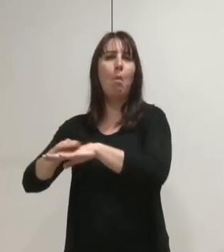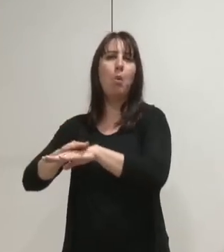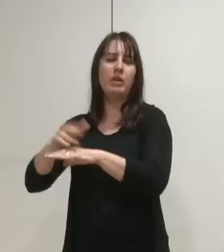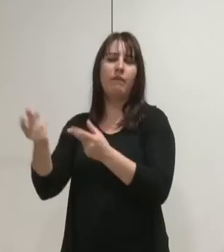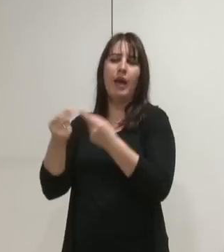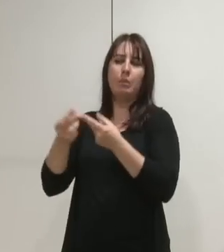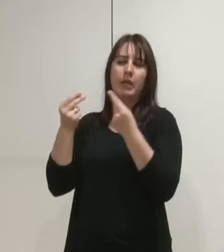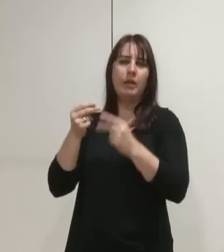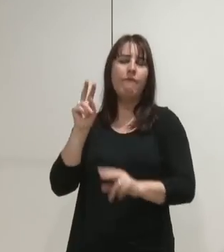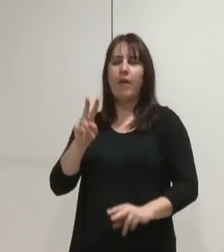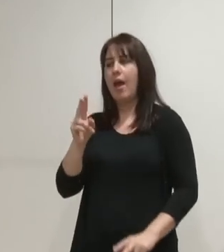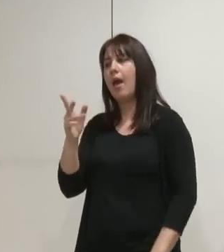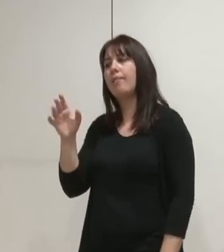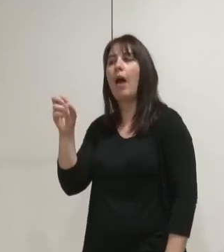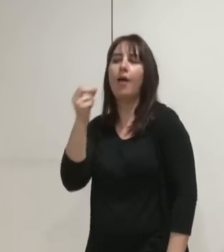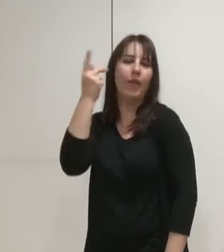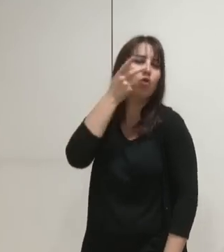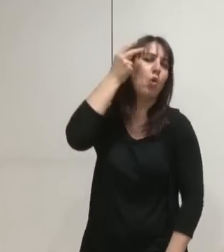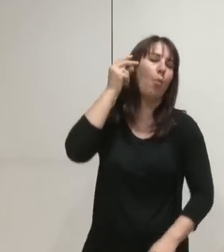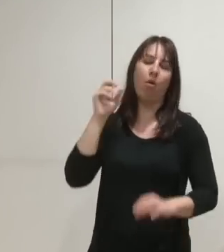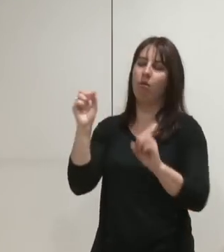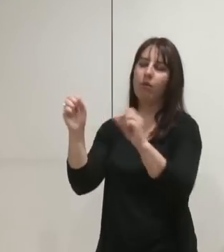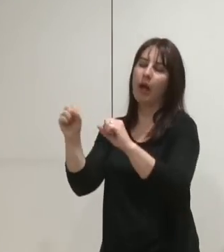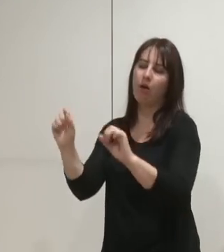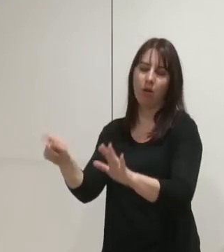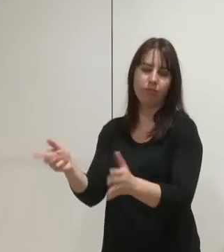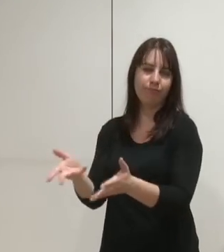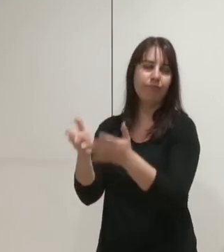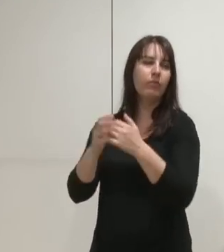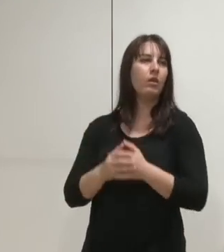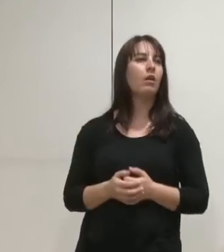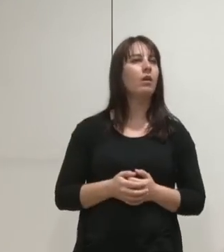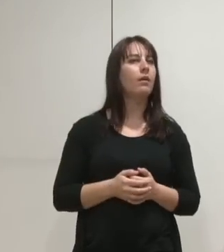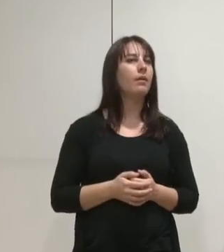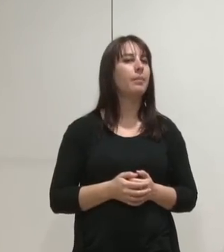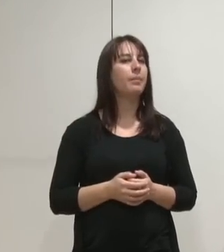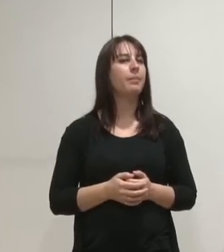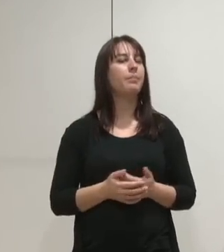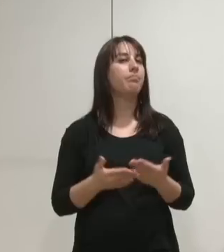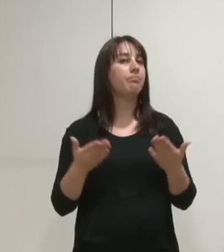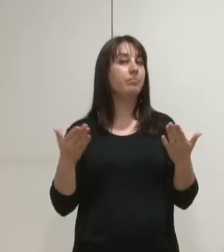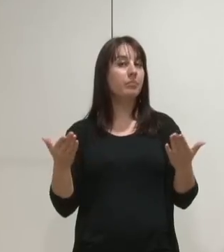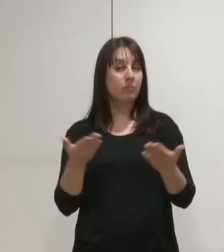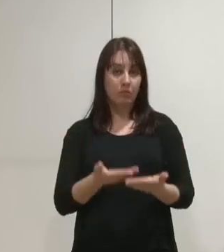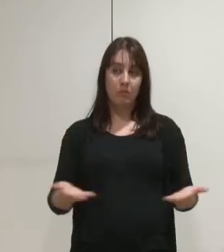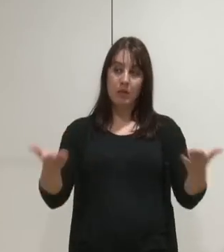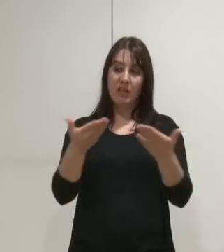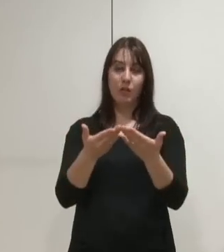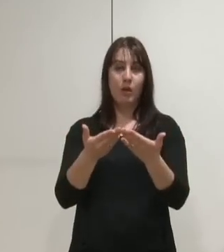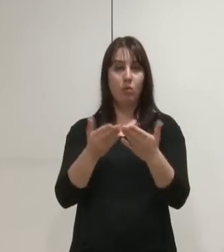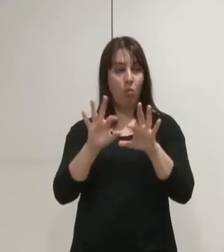sont valables rien dans situation